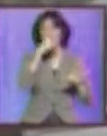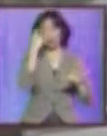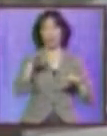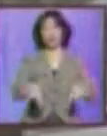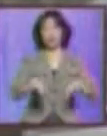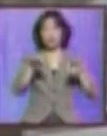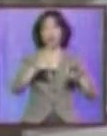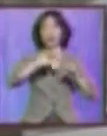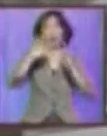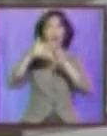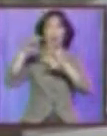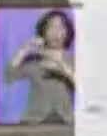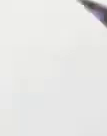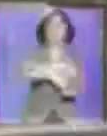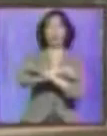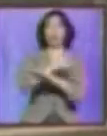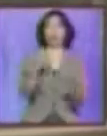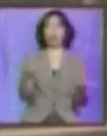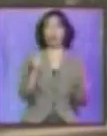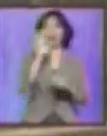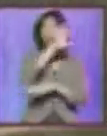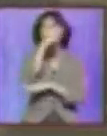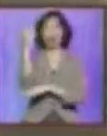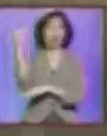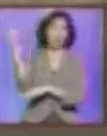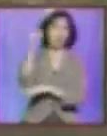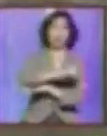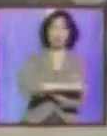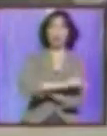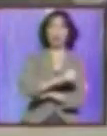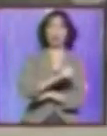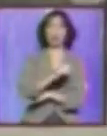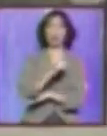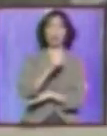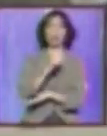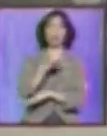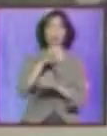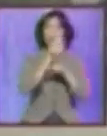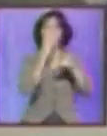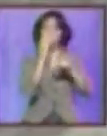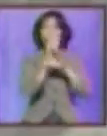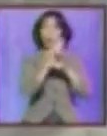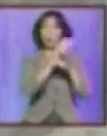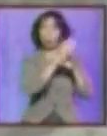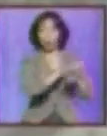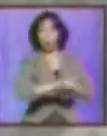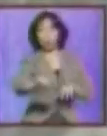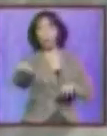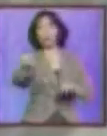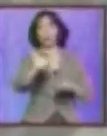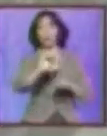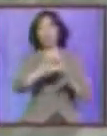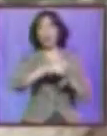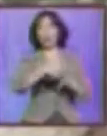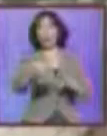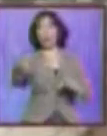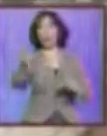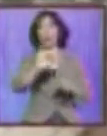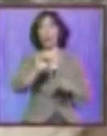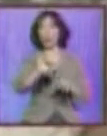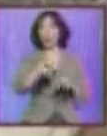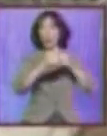matinding ulan. Nabuwala ang mga puno, inanod ang mga kotse at gumuho ang mga tulay at kalsada.